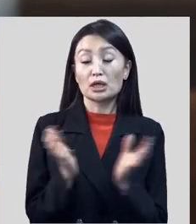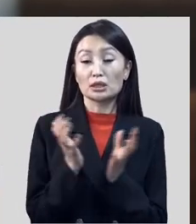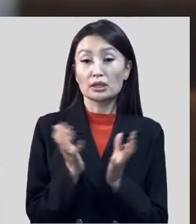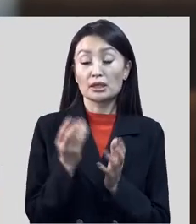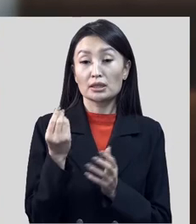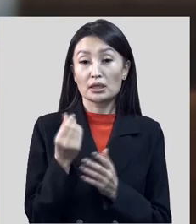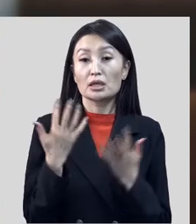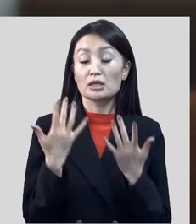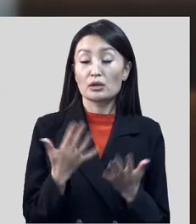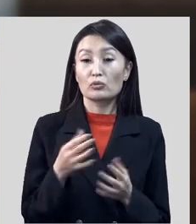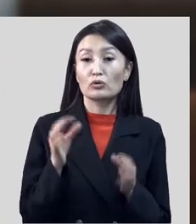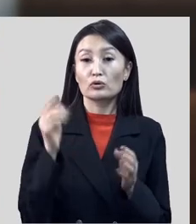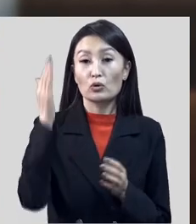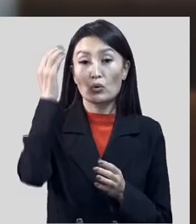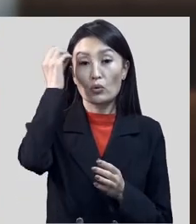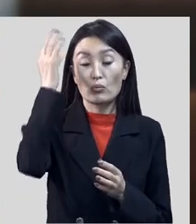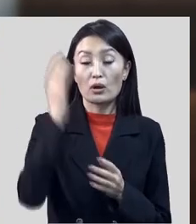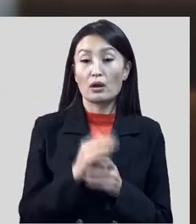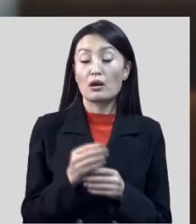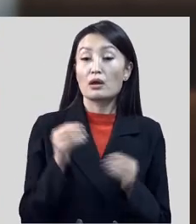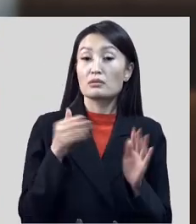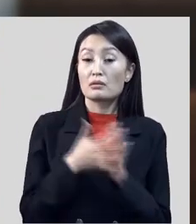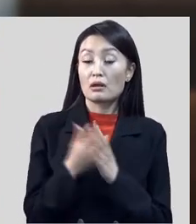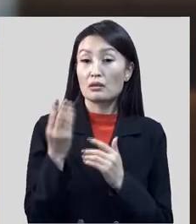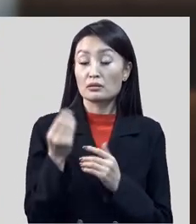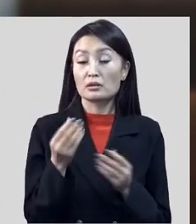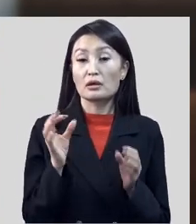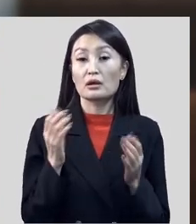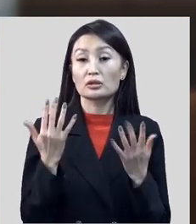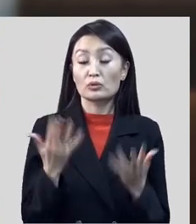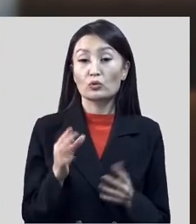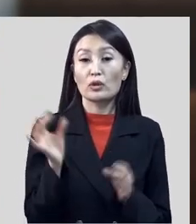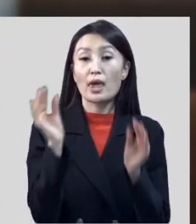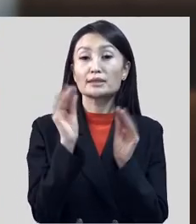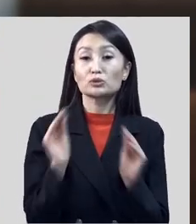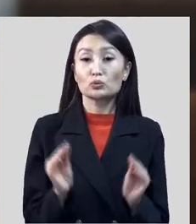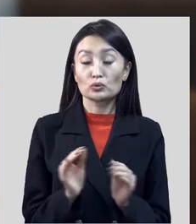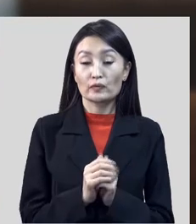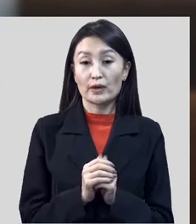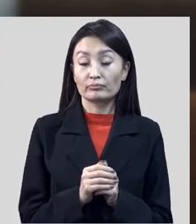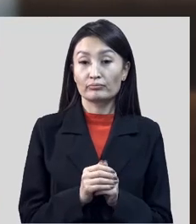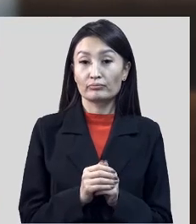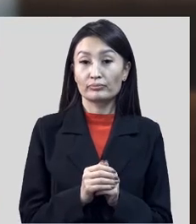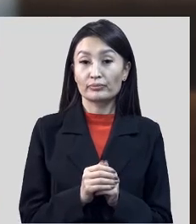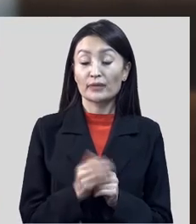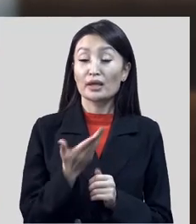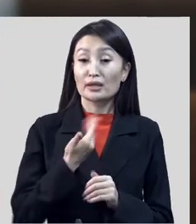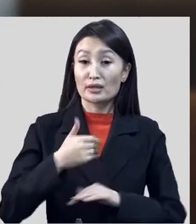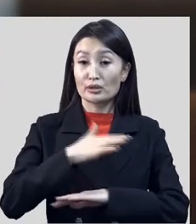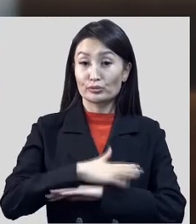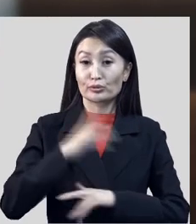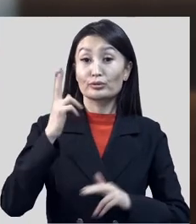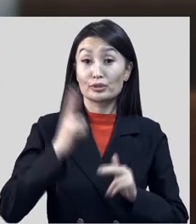денег требует рассудительности трата денег требует искусство наш урок